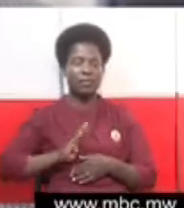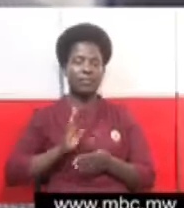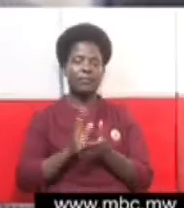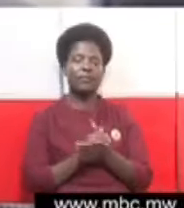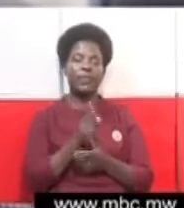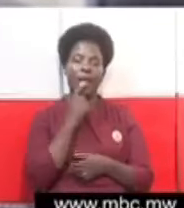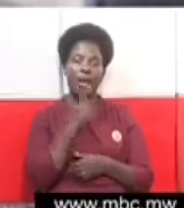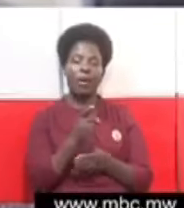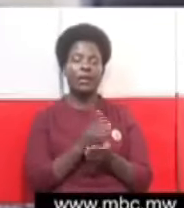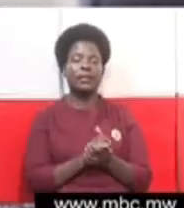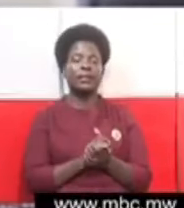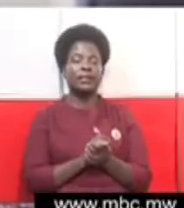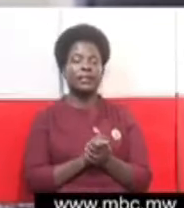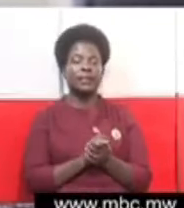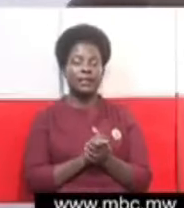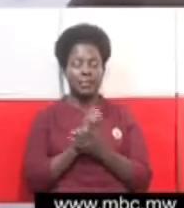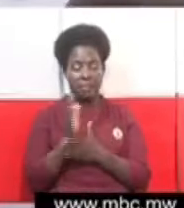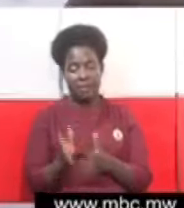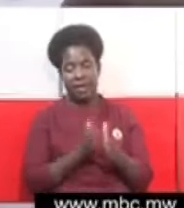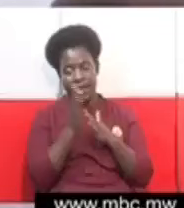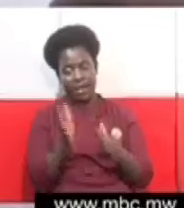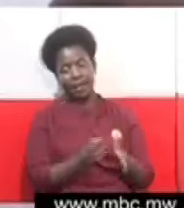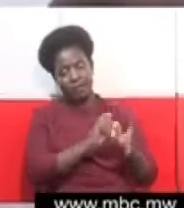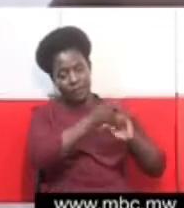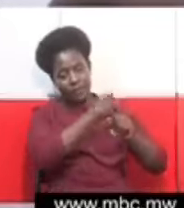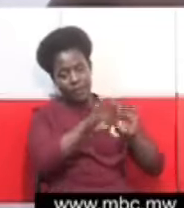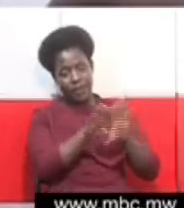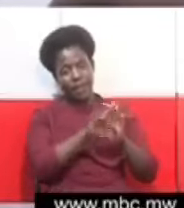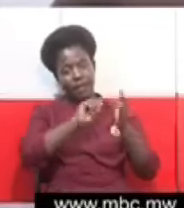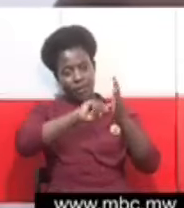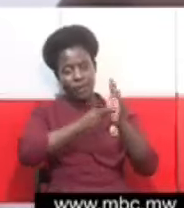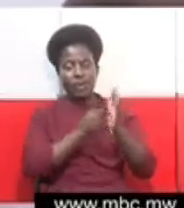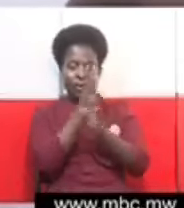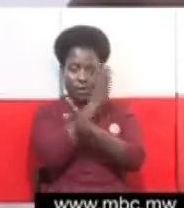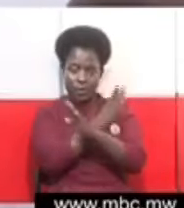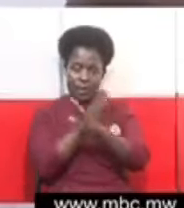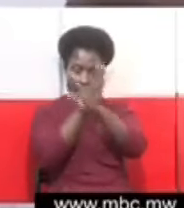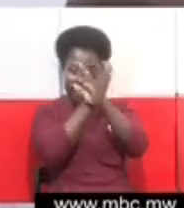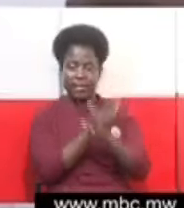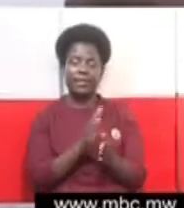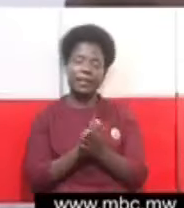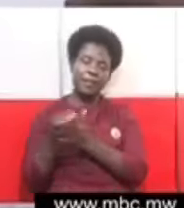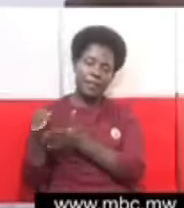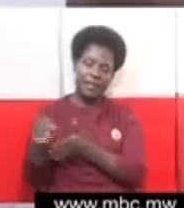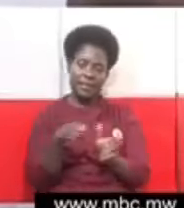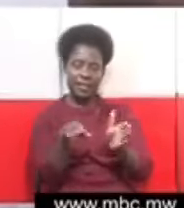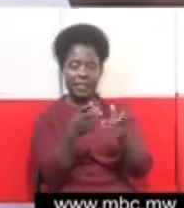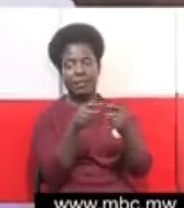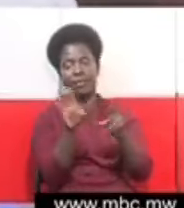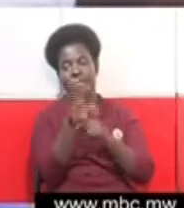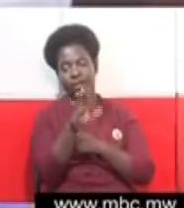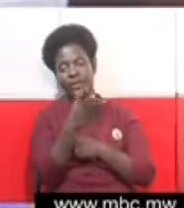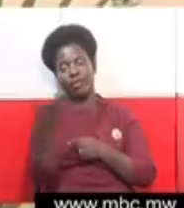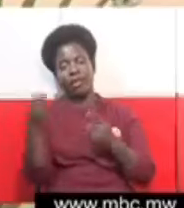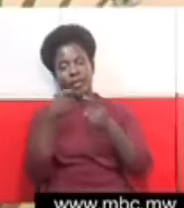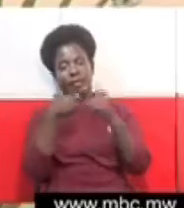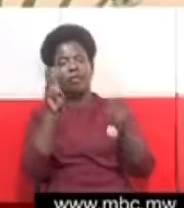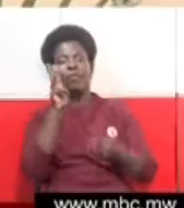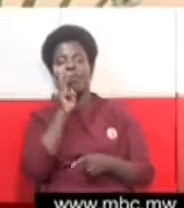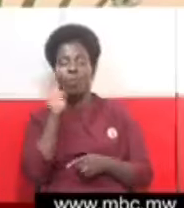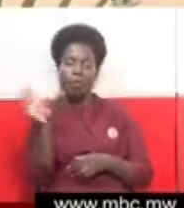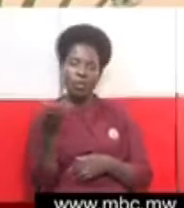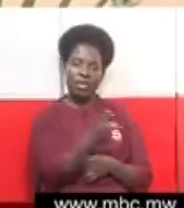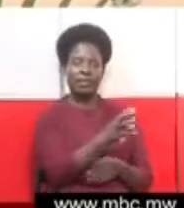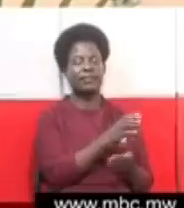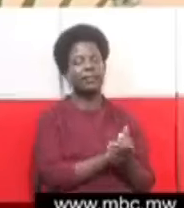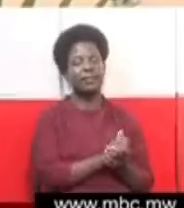wati ndondomekoyi yakonzedwa ndi cholinga choteteza mitsinje ndi malo ena komwe kumachokera madzi. Chomwe tikuchiona